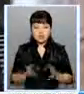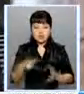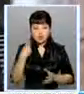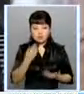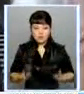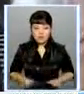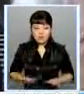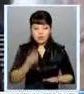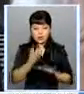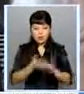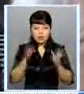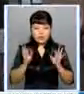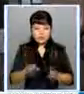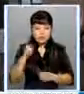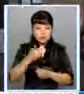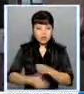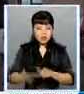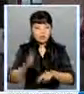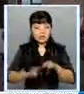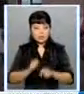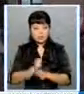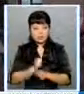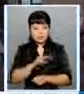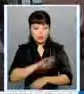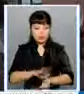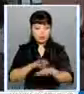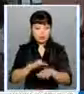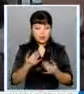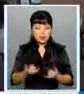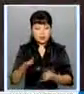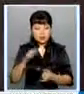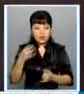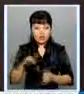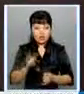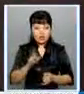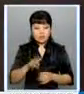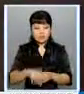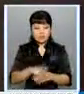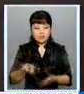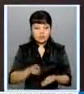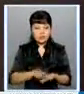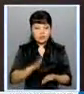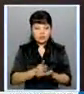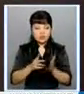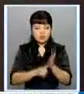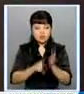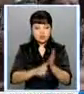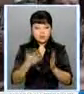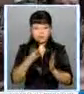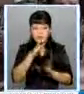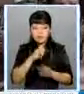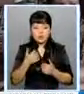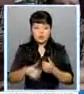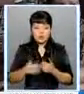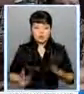жұмыс істейді. Орталықта қазір 100-ге жуық адам тіркеуде тұр. Ресми статистика бойынша қазір шығыста орташа өмір сүру 75 жас.